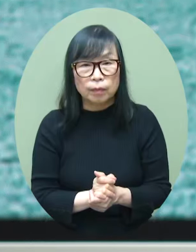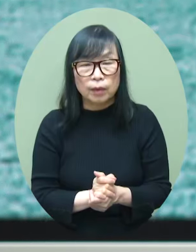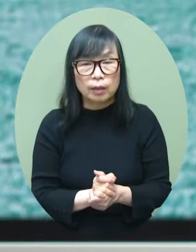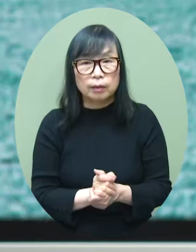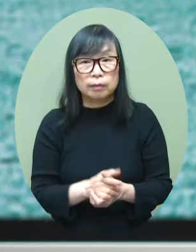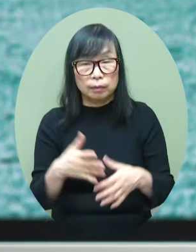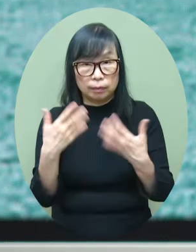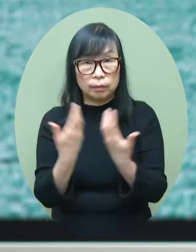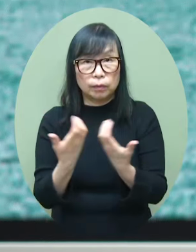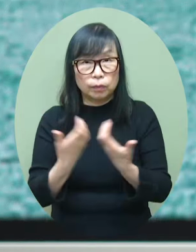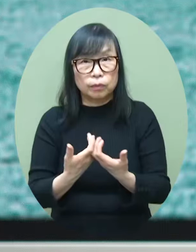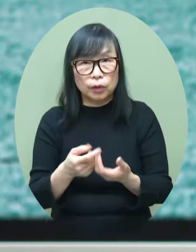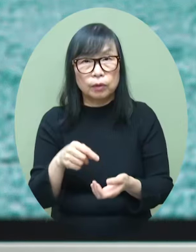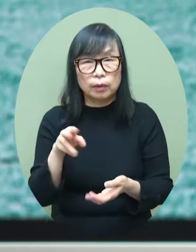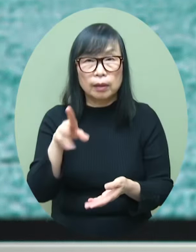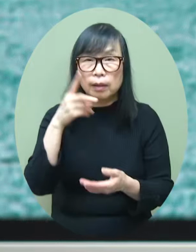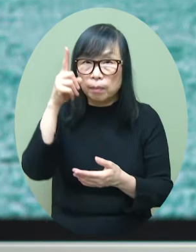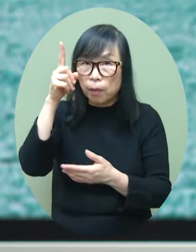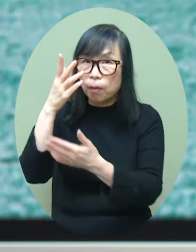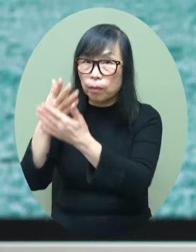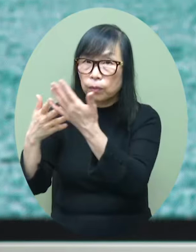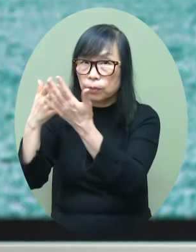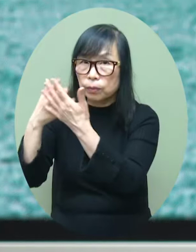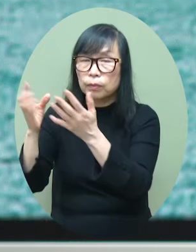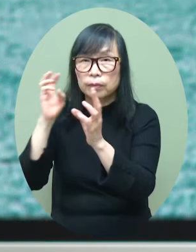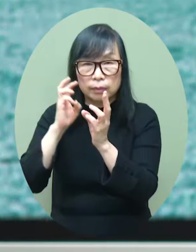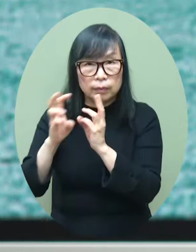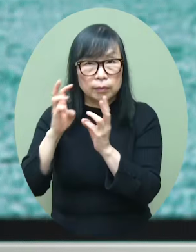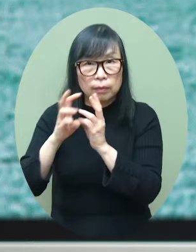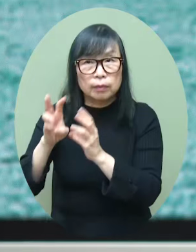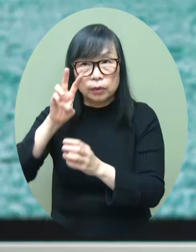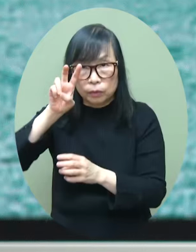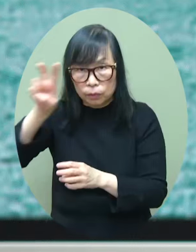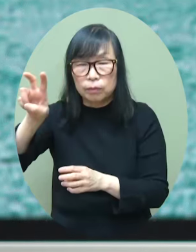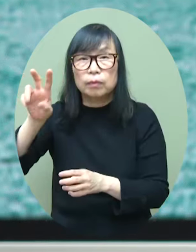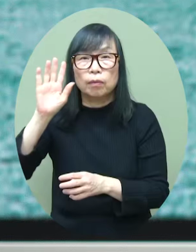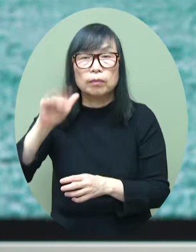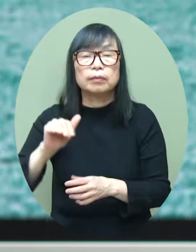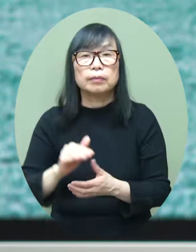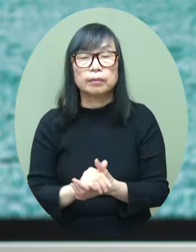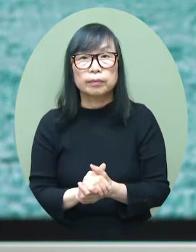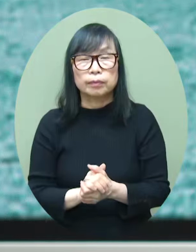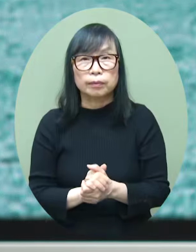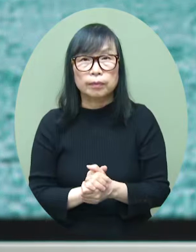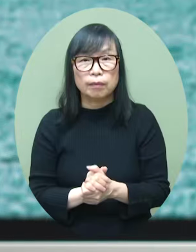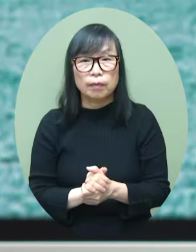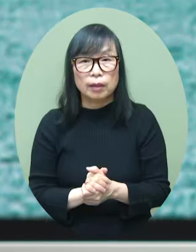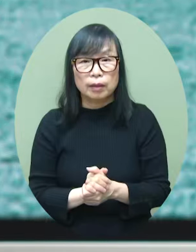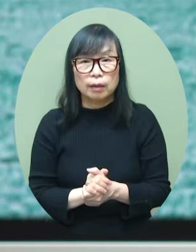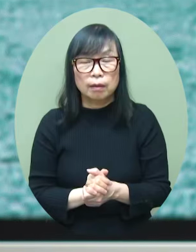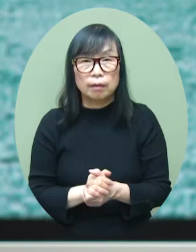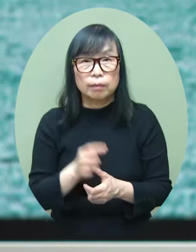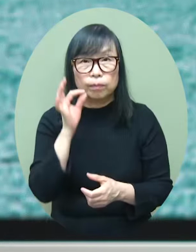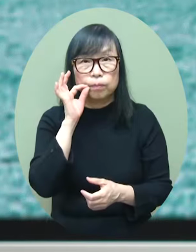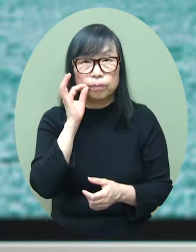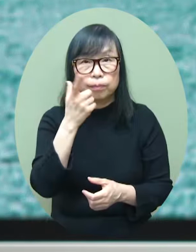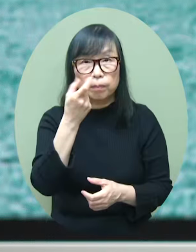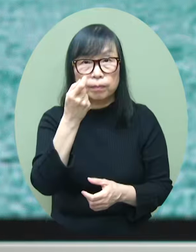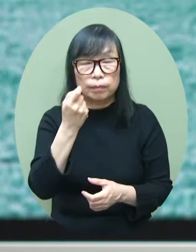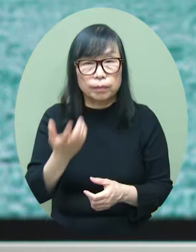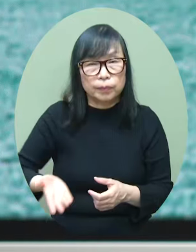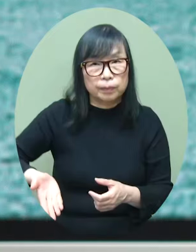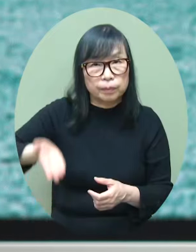數據，其實你睇我哋喺網上嗰啲資料咧，都可以睇得到嘅嚇。咁由可能喺八十歲以上嚟